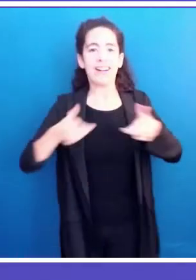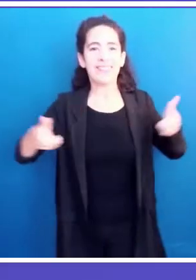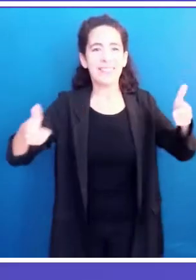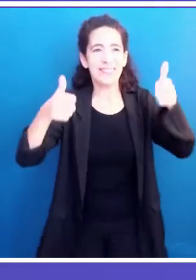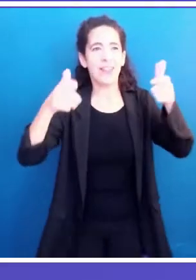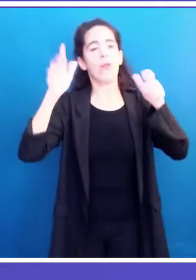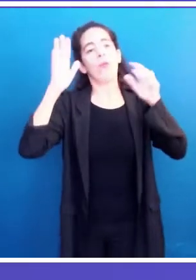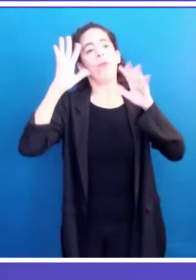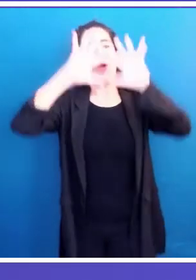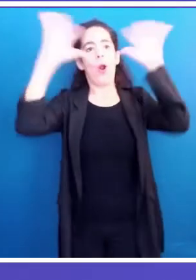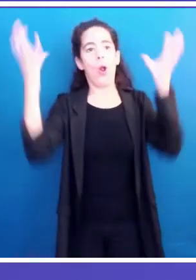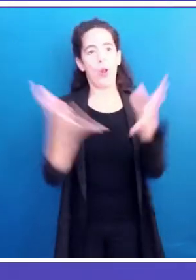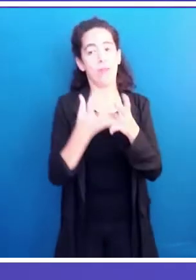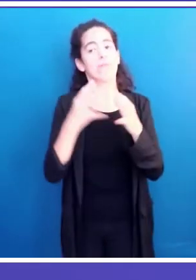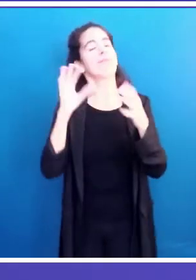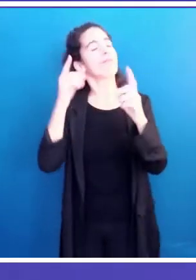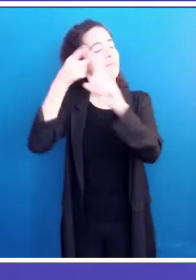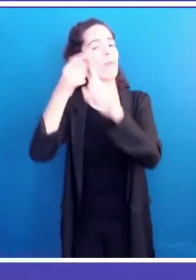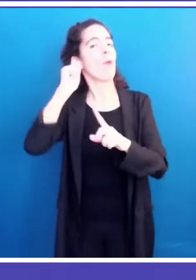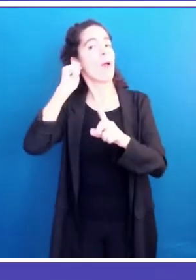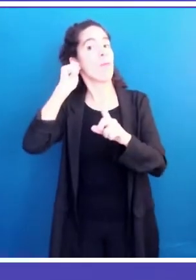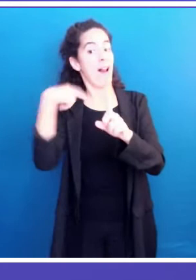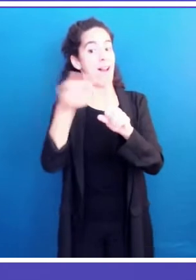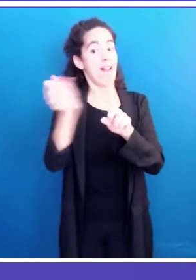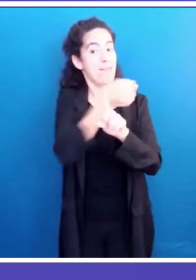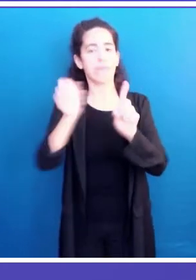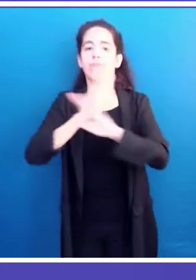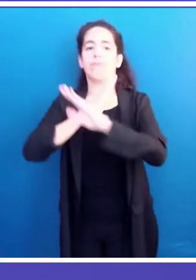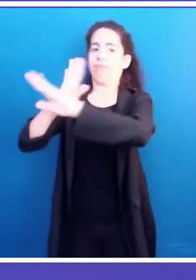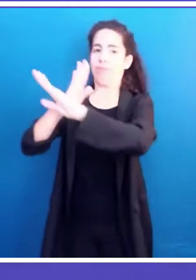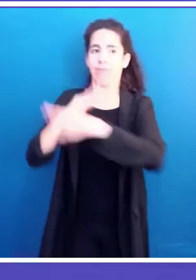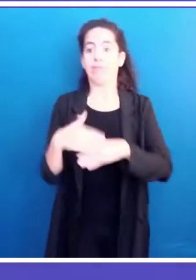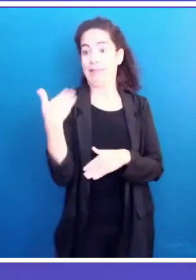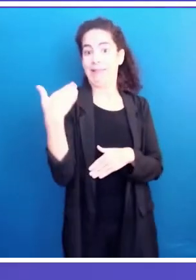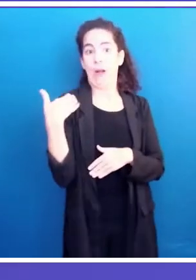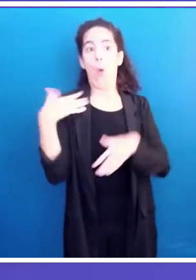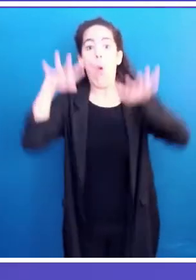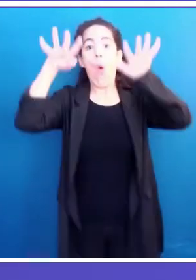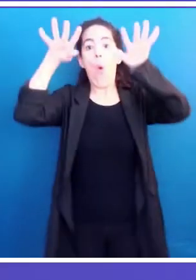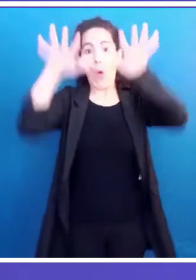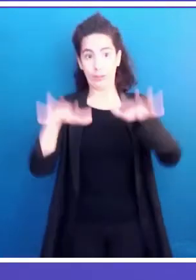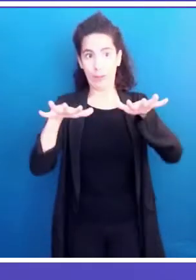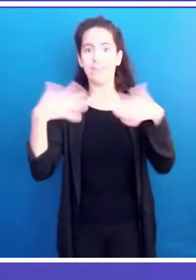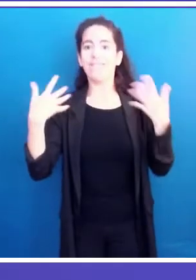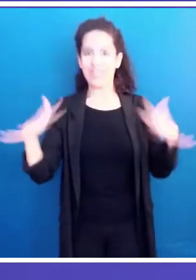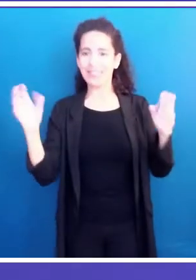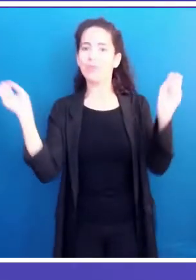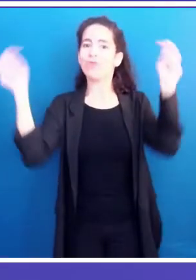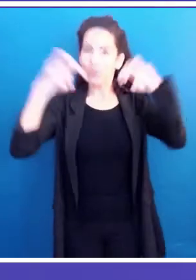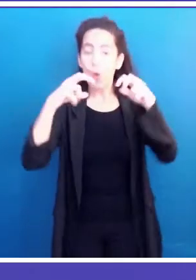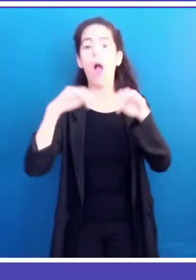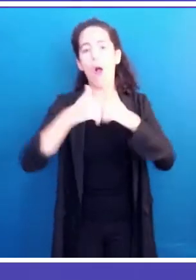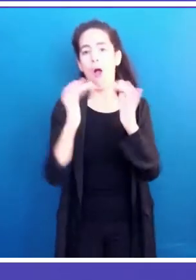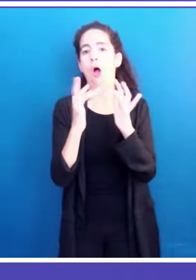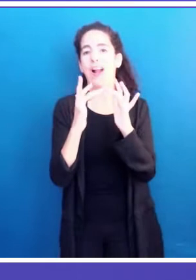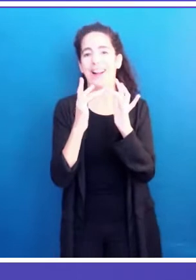إعداد المؤتمر الثاني لمكافحة العنف القائم على النوع الاجتماعي في أكتوبر تشرين الأول، مع أكثر من 1500 مشارك